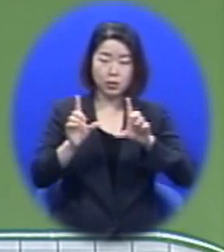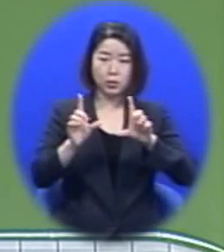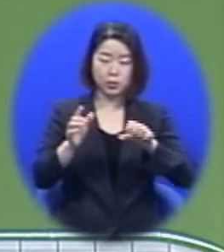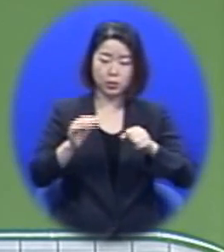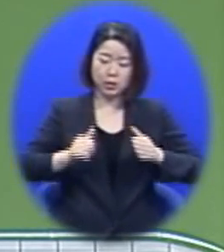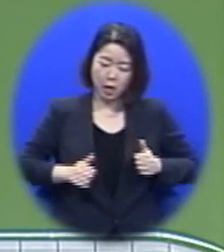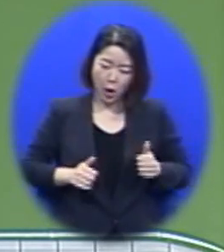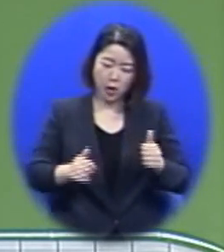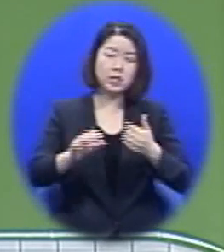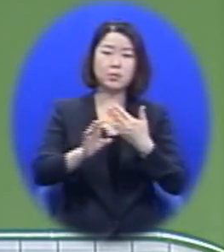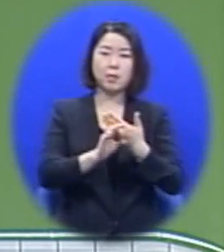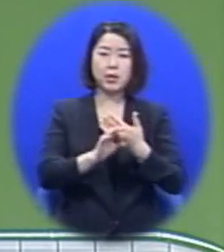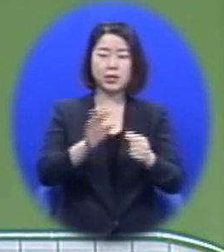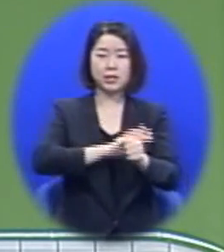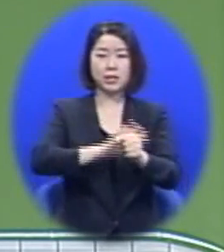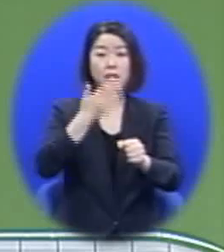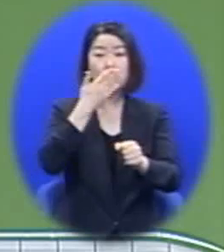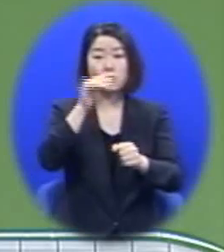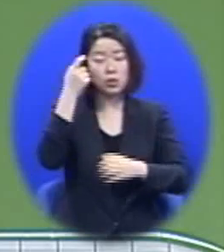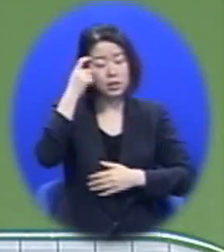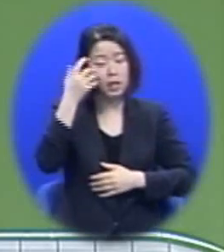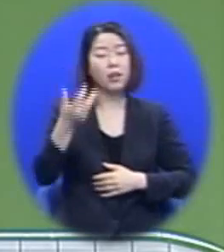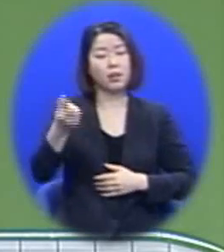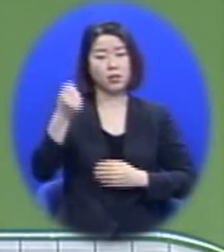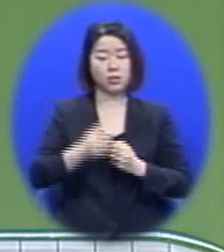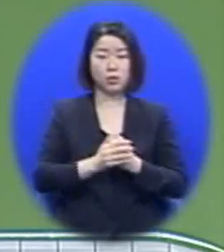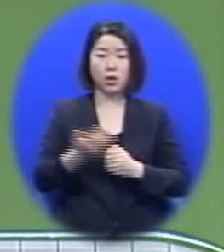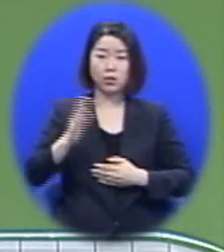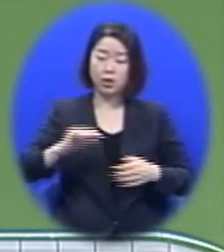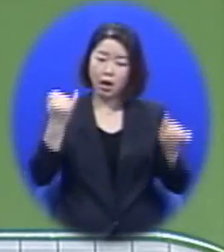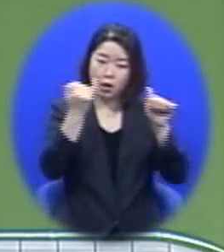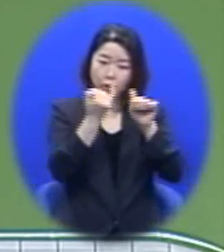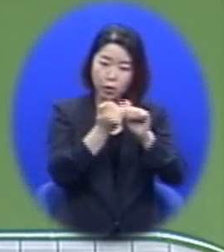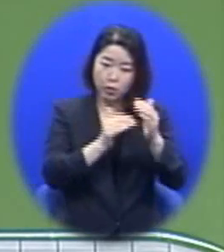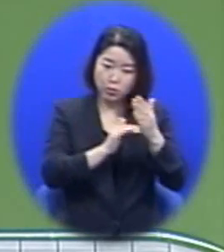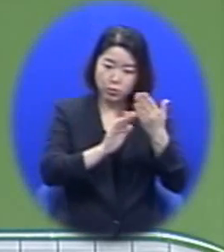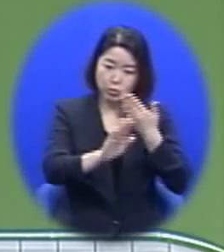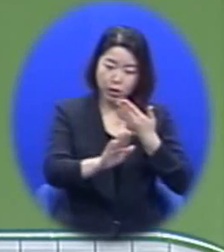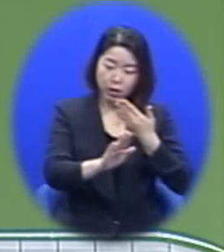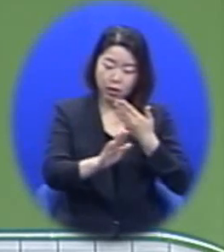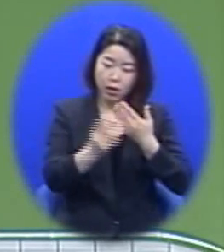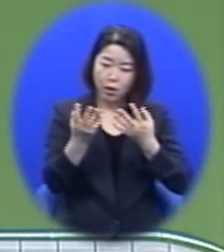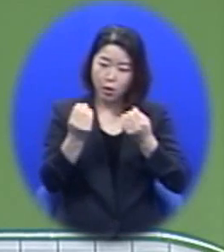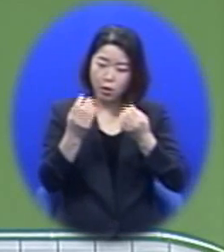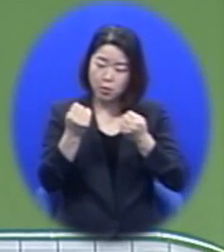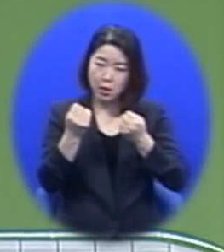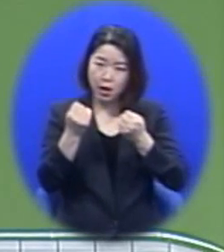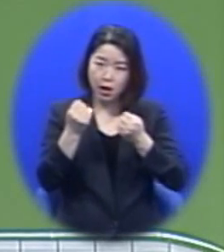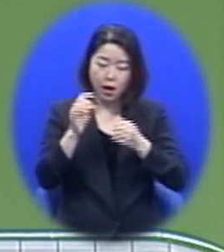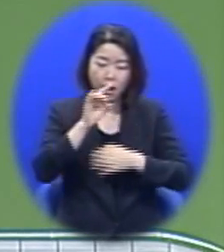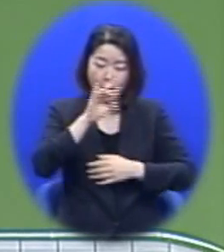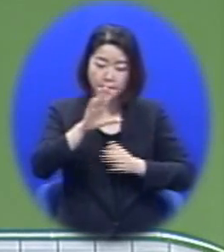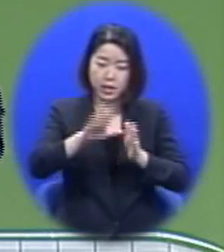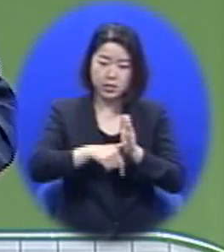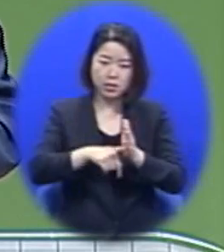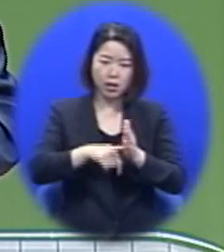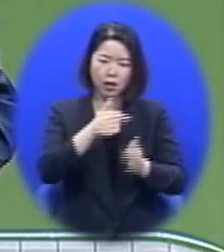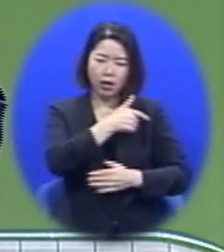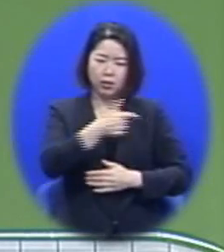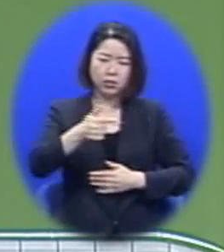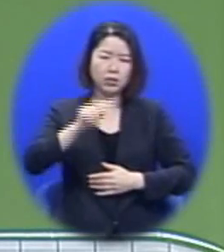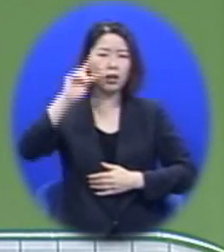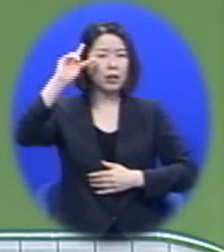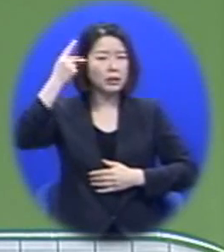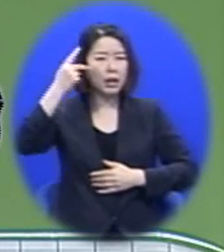수 있을 거라고 생각했어요. 근데 결혼해서 얼마 안 가서 제가 크게 착각하고 있다. 내가 너무나